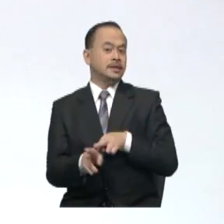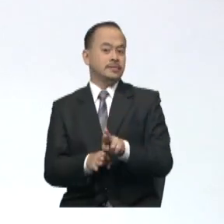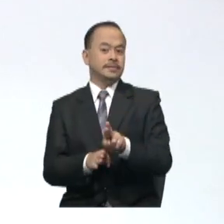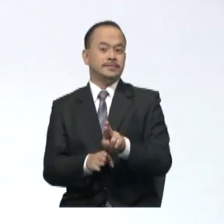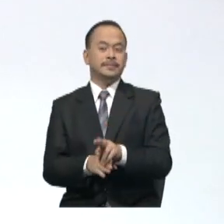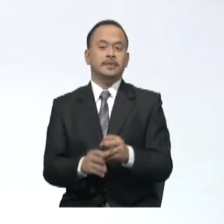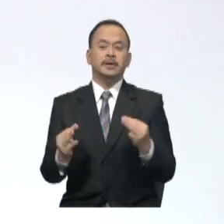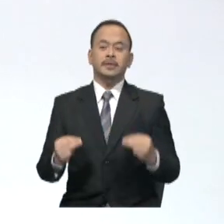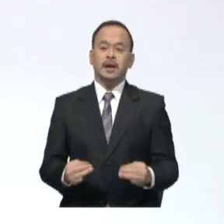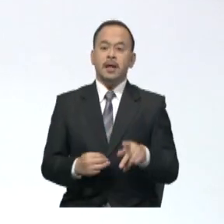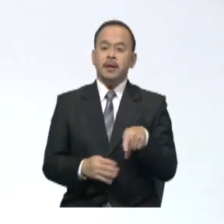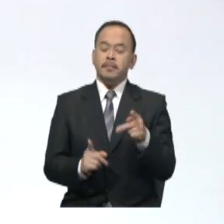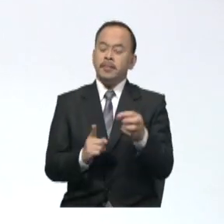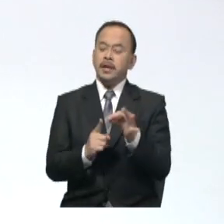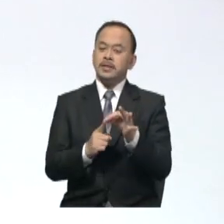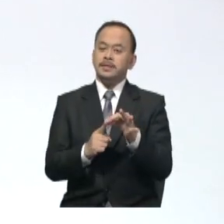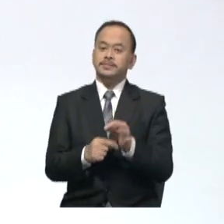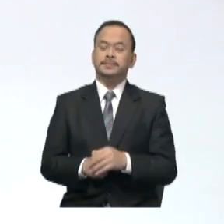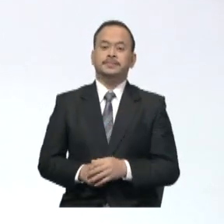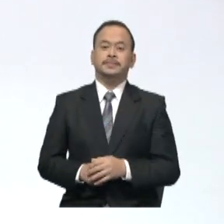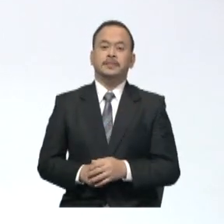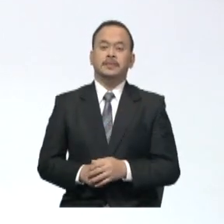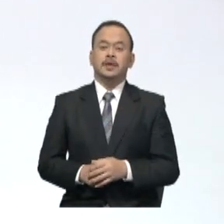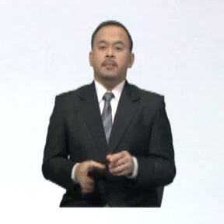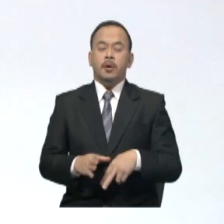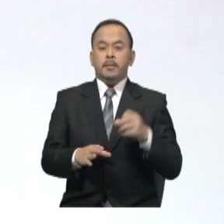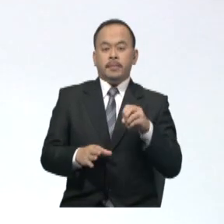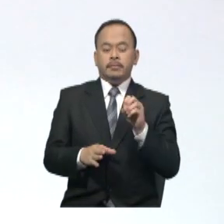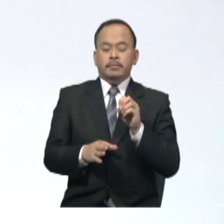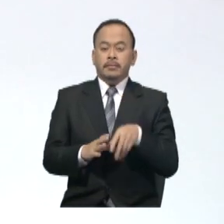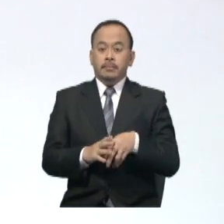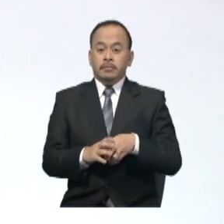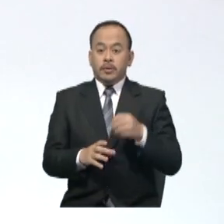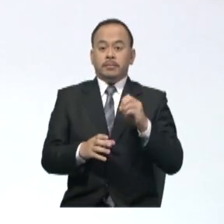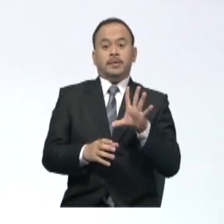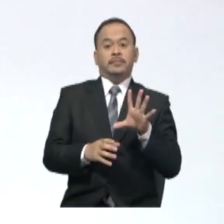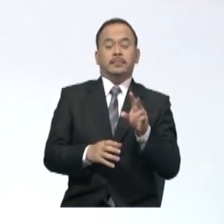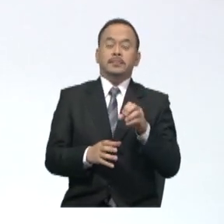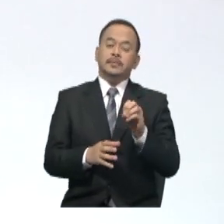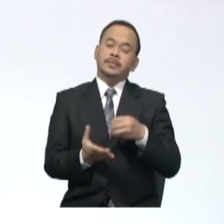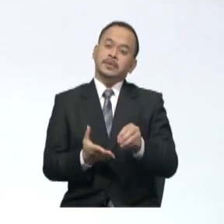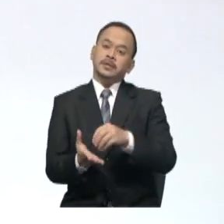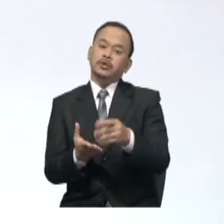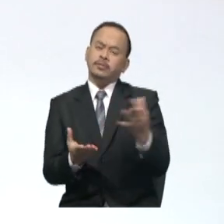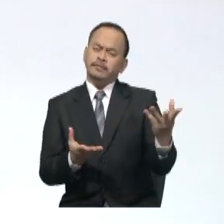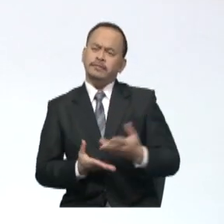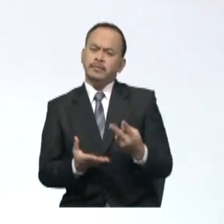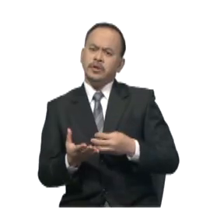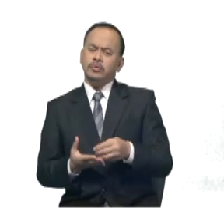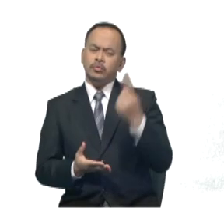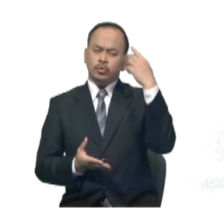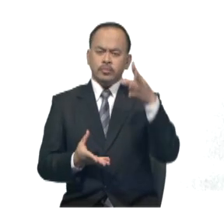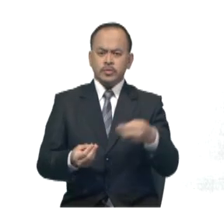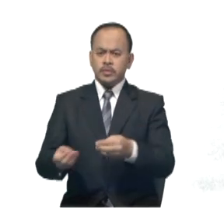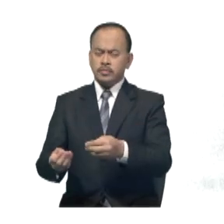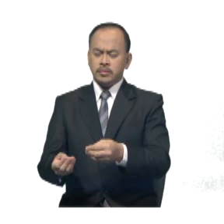tabung kemanusiaan rakyat Palestin di Gaza dan juga melalui pop-up sale ada beberapa vendor-vendor yang dijemput untuk menjual.